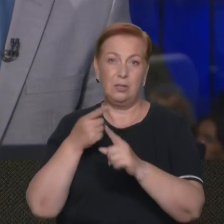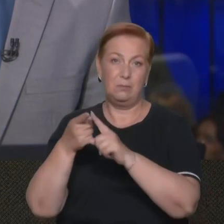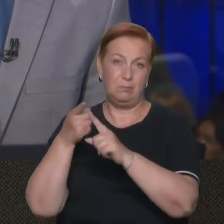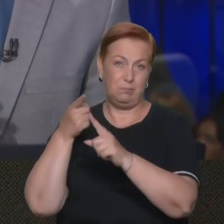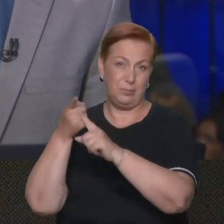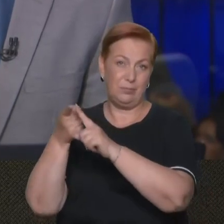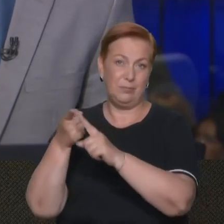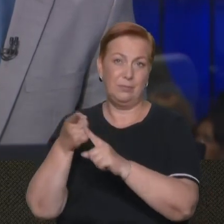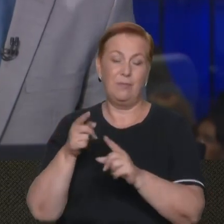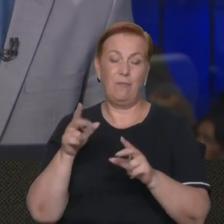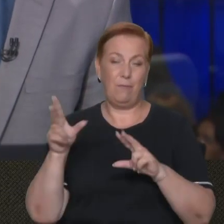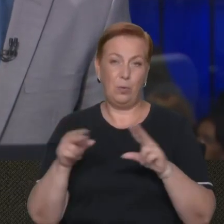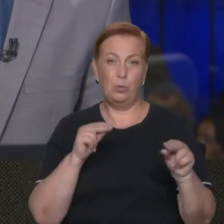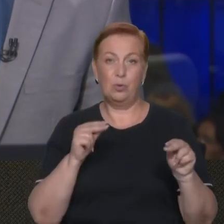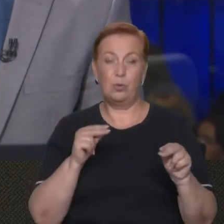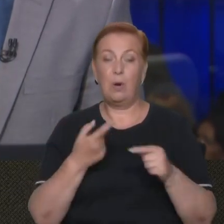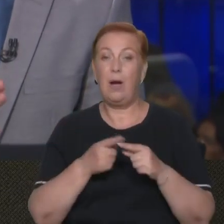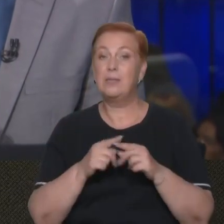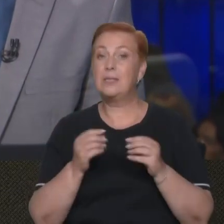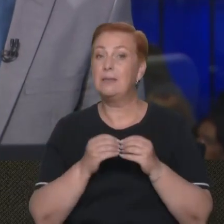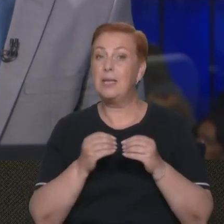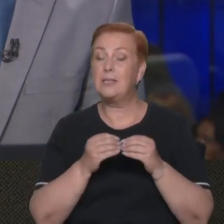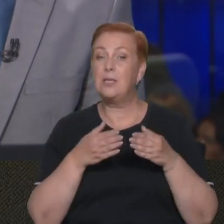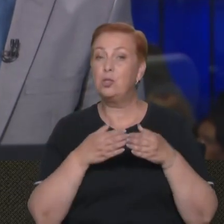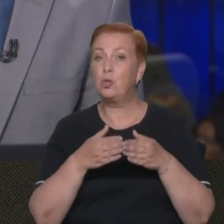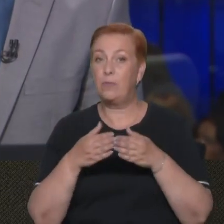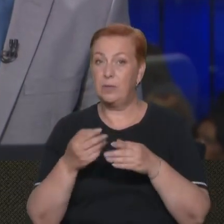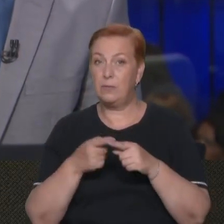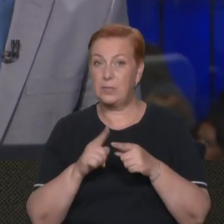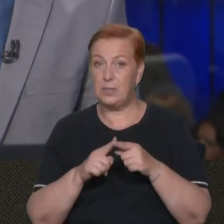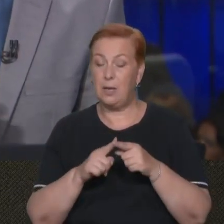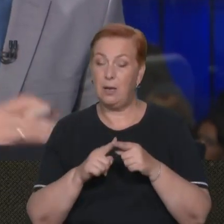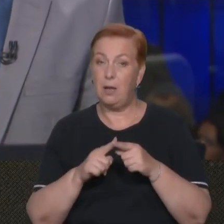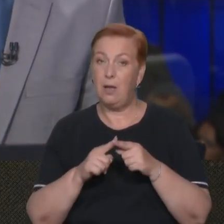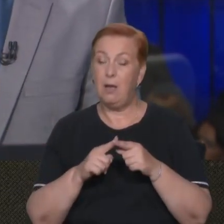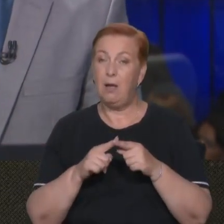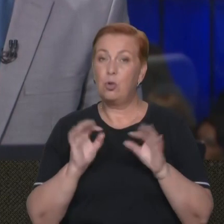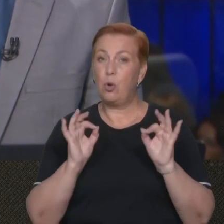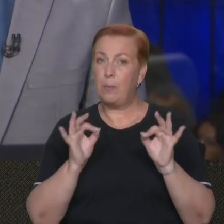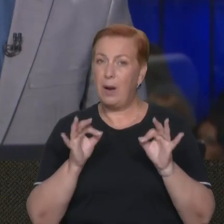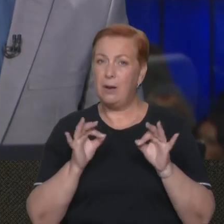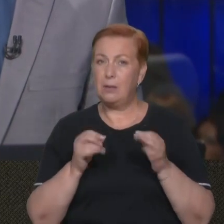ці 10 човнів, це нормальна статистика чи це, ну, висока цифра вважається?